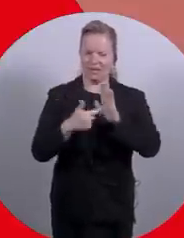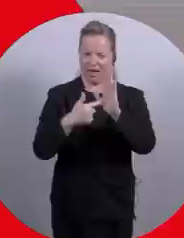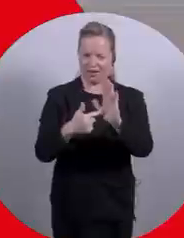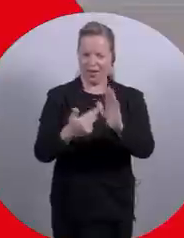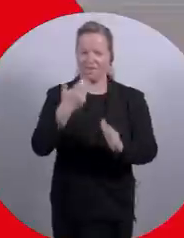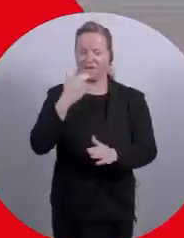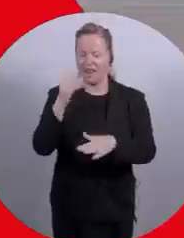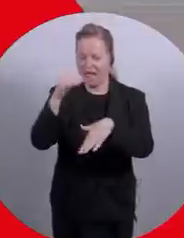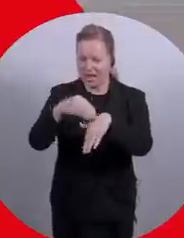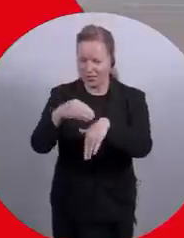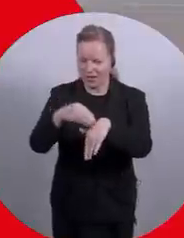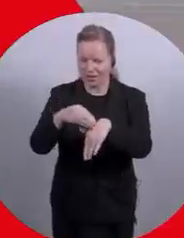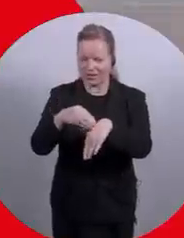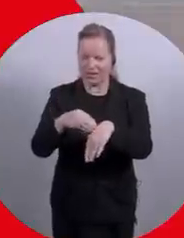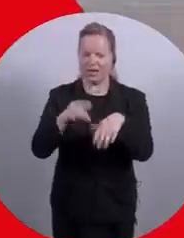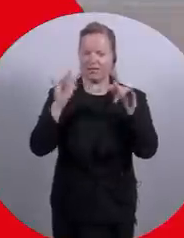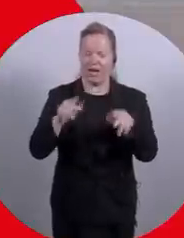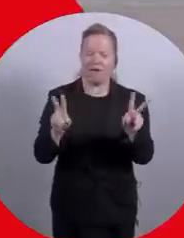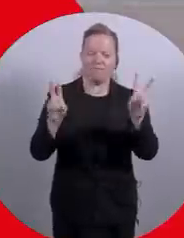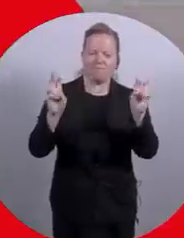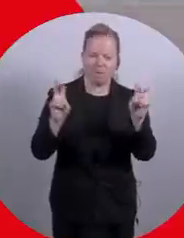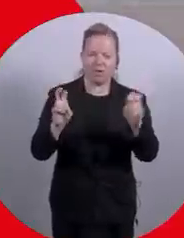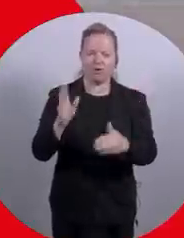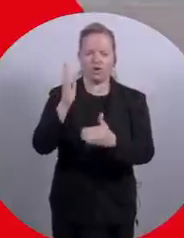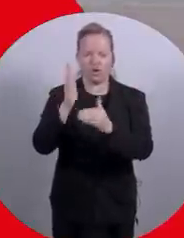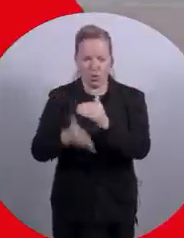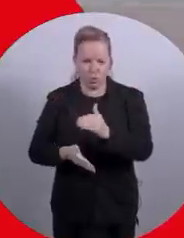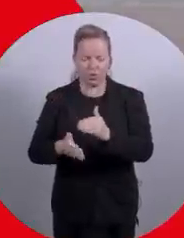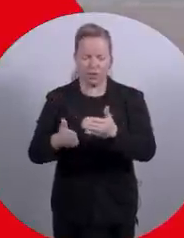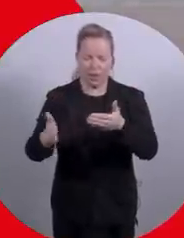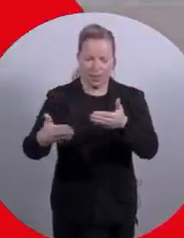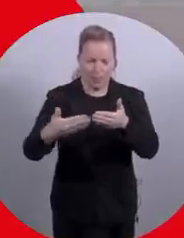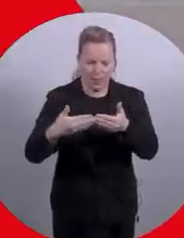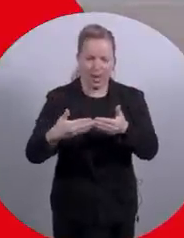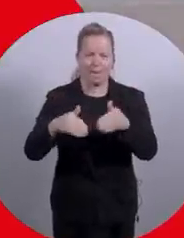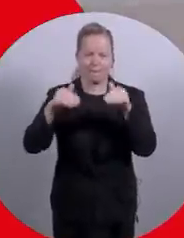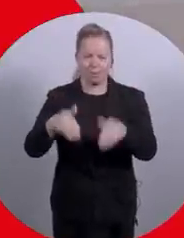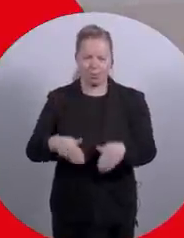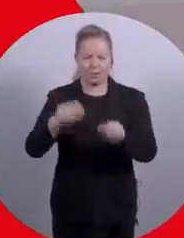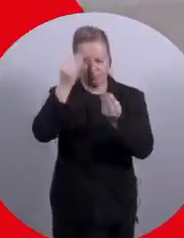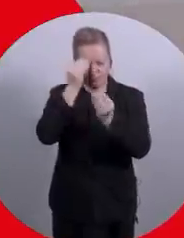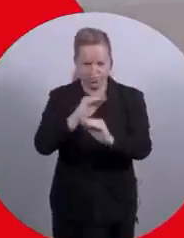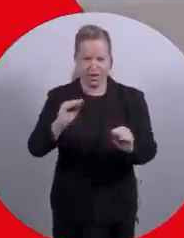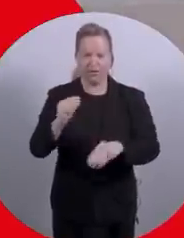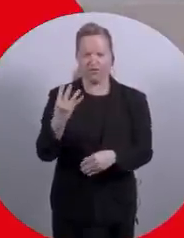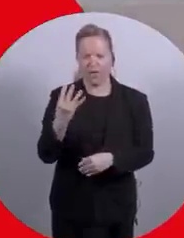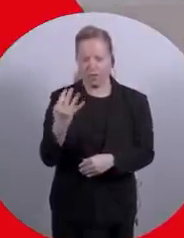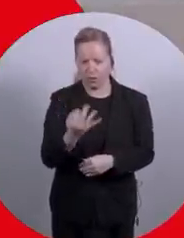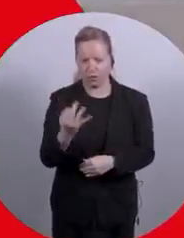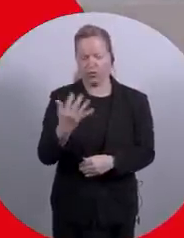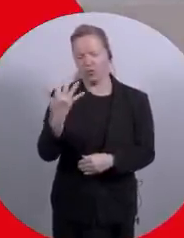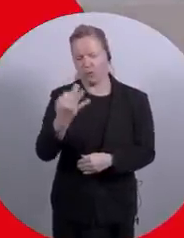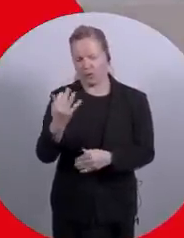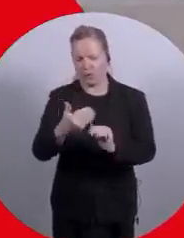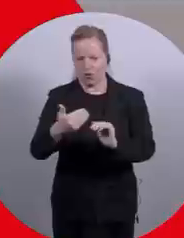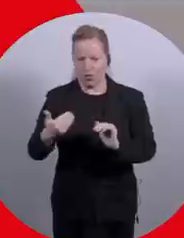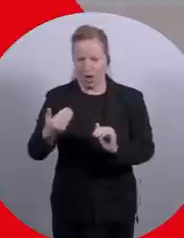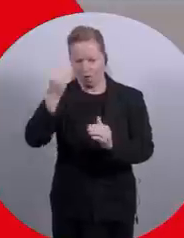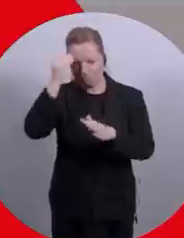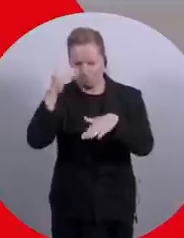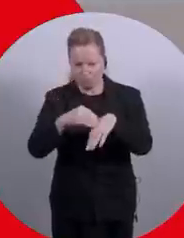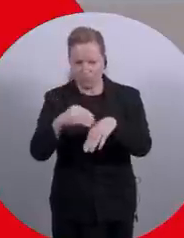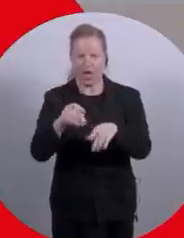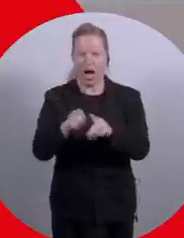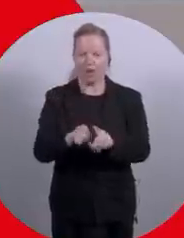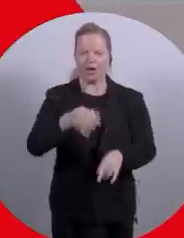darauf hinweisen dass es quasi der schlussabteil jetzt dann zum formulieren gilt vier Minuten fünf Minuten davor und auch bei den